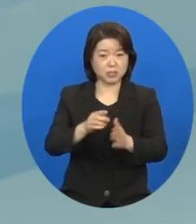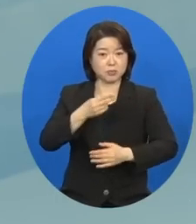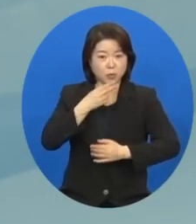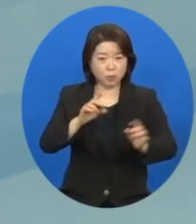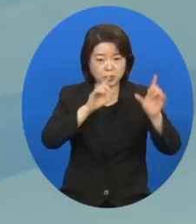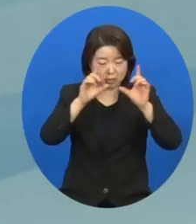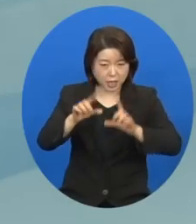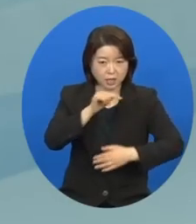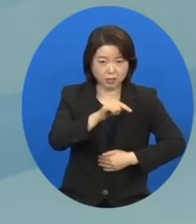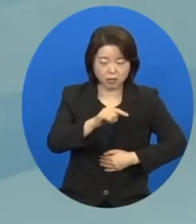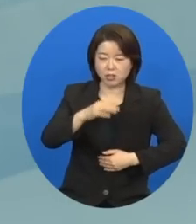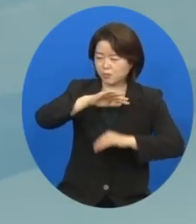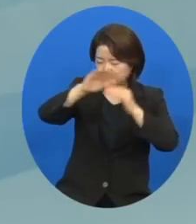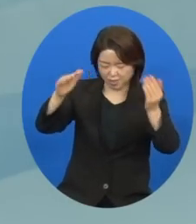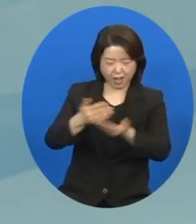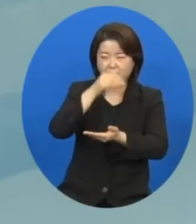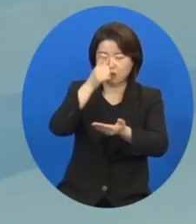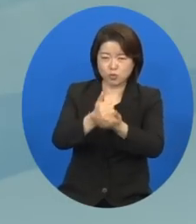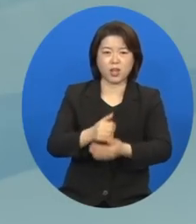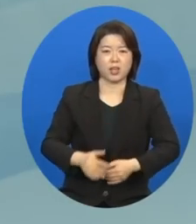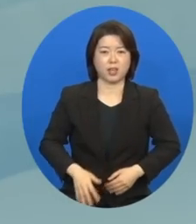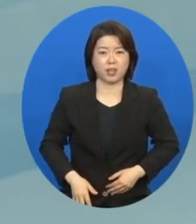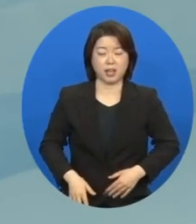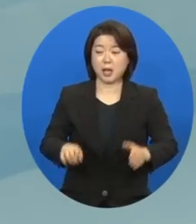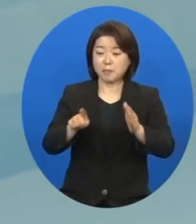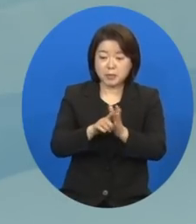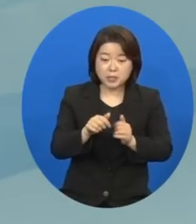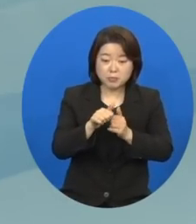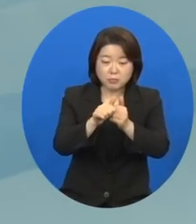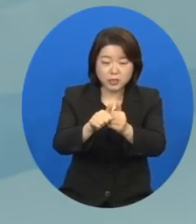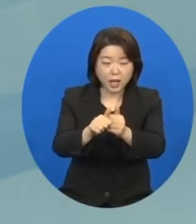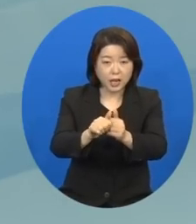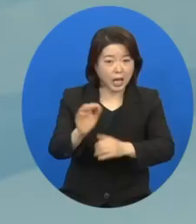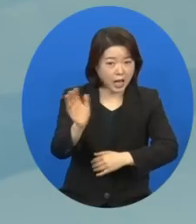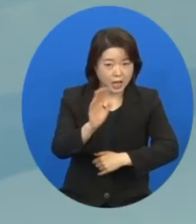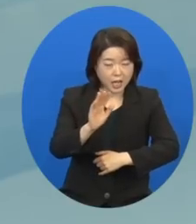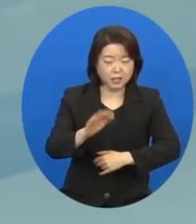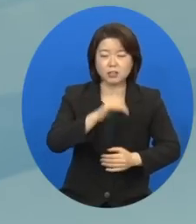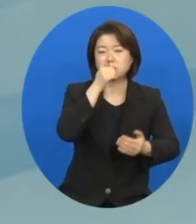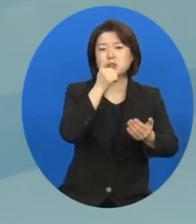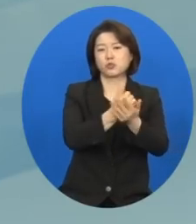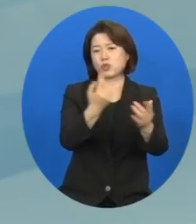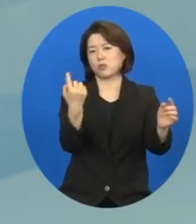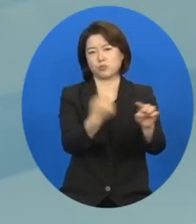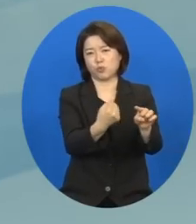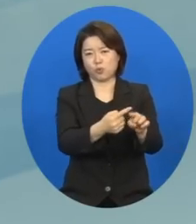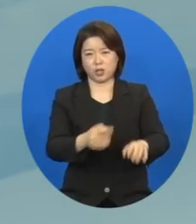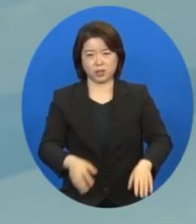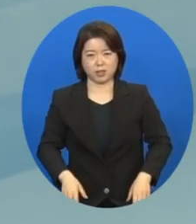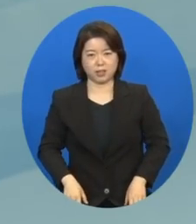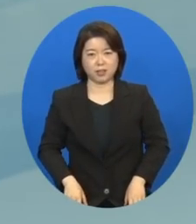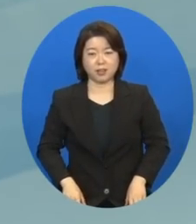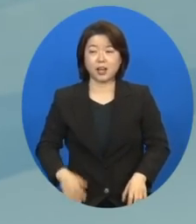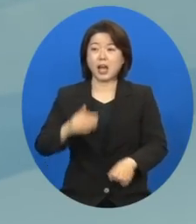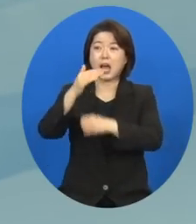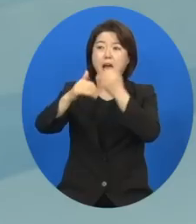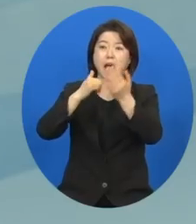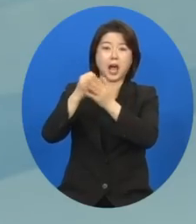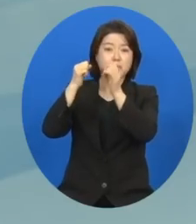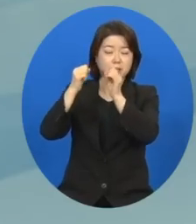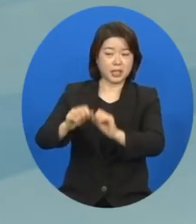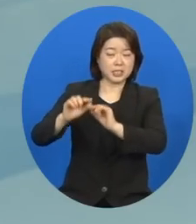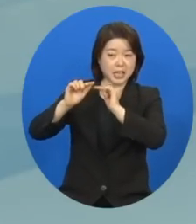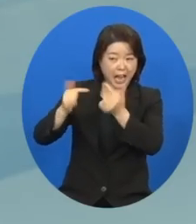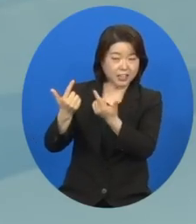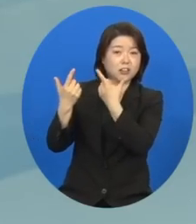합니다. 우리가 믿음을 따라 하지 않는 것은 죄라고 말씀드린 대로 하나님이 안 계신